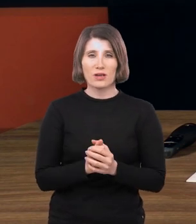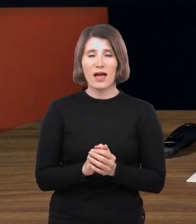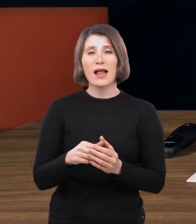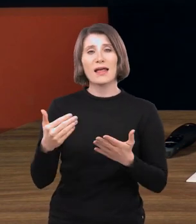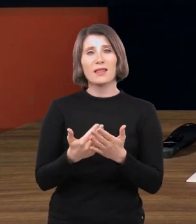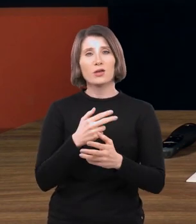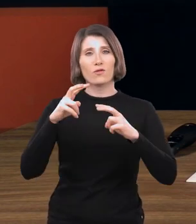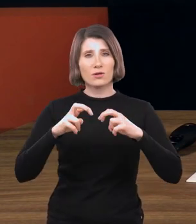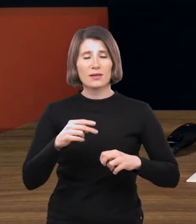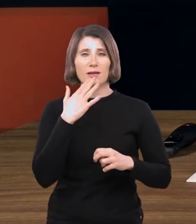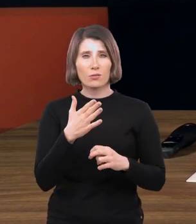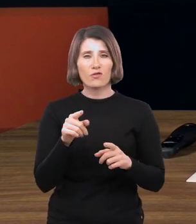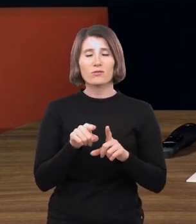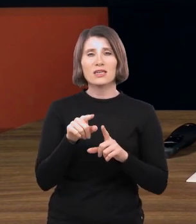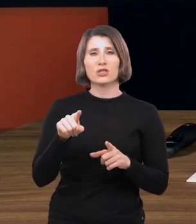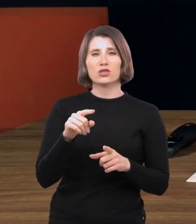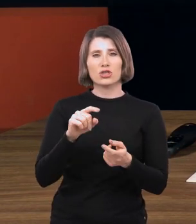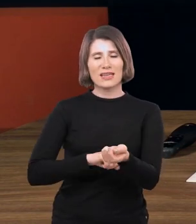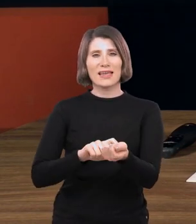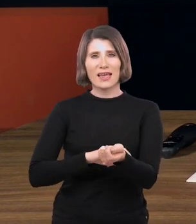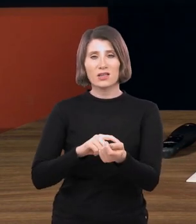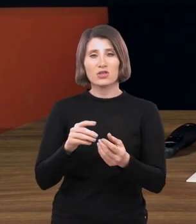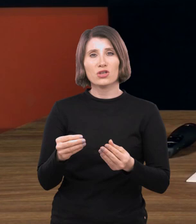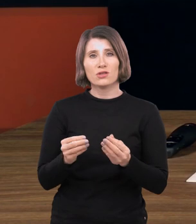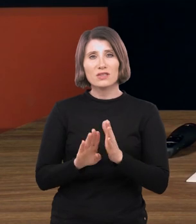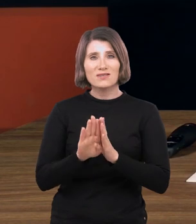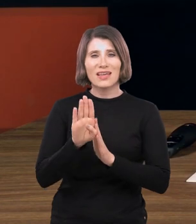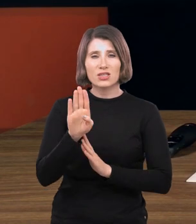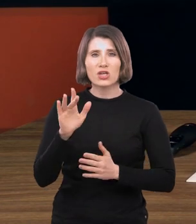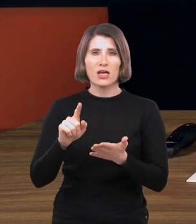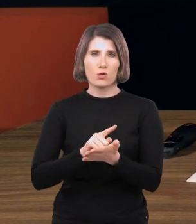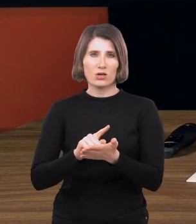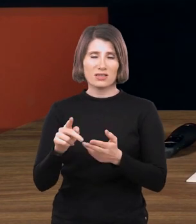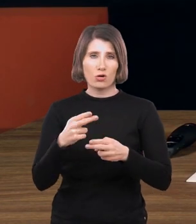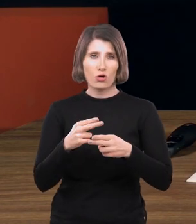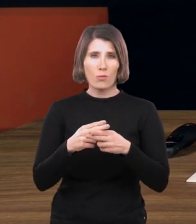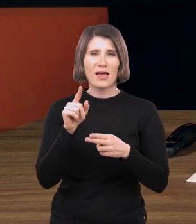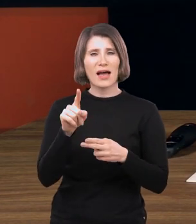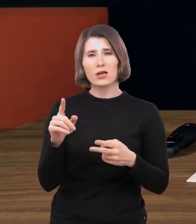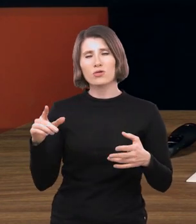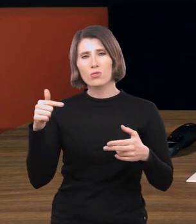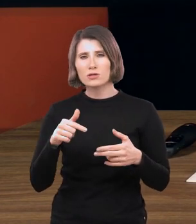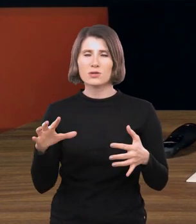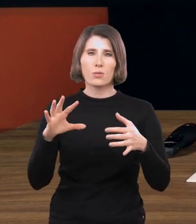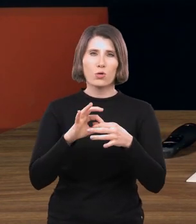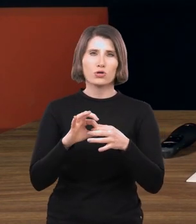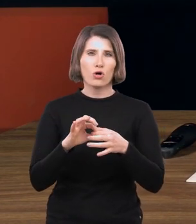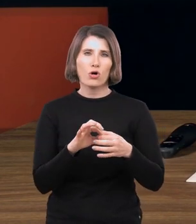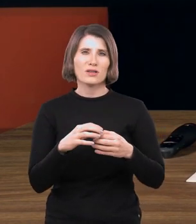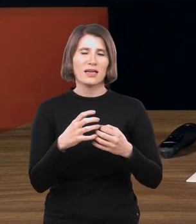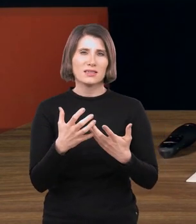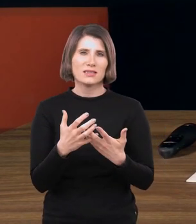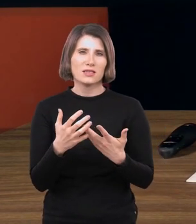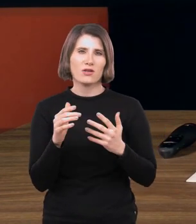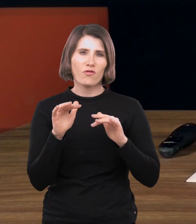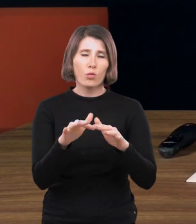zwiększają ryzyko wystąpienia autyzmu, ale dopiero właśnie skojarzone z czynnikami środowiskowymi powodują wystąpienie